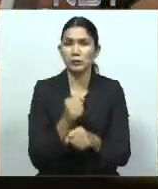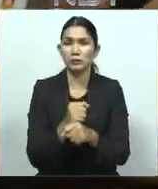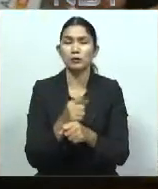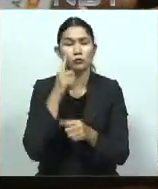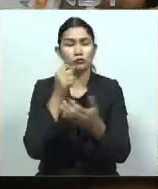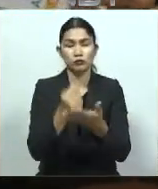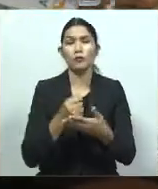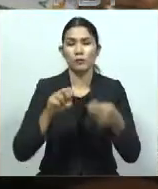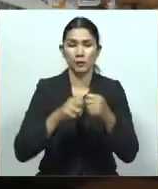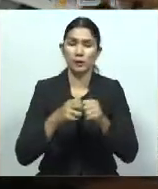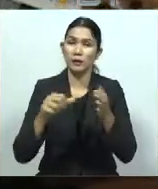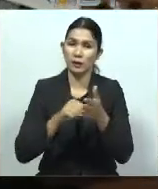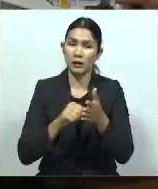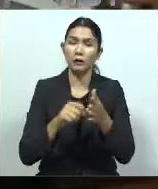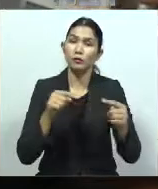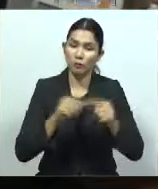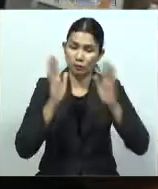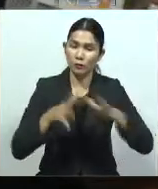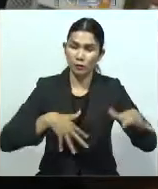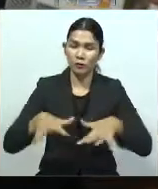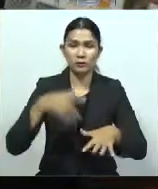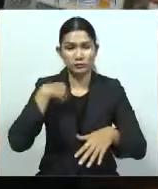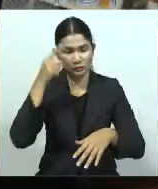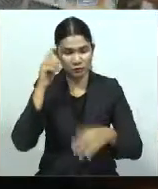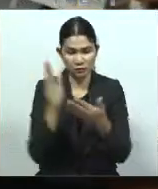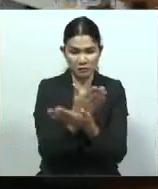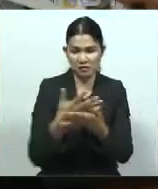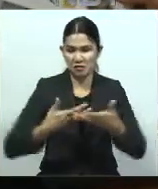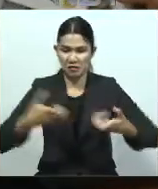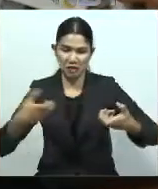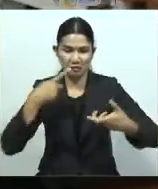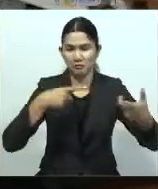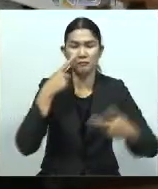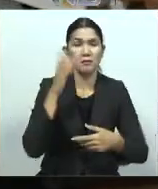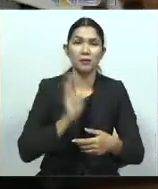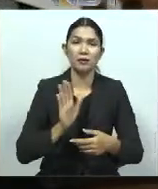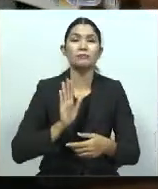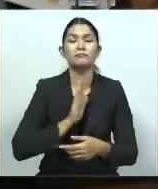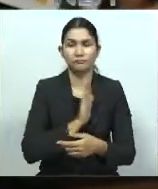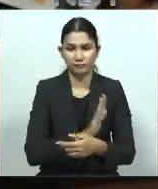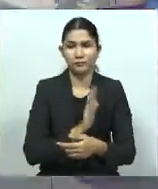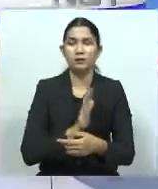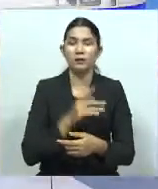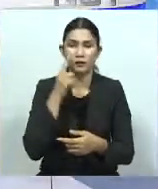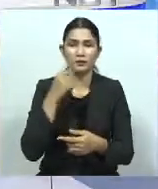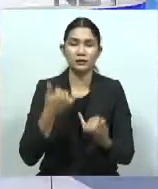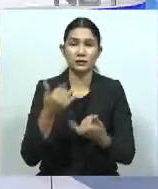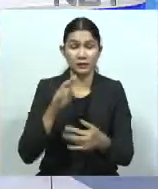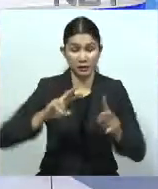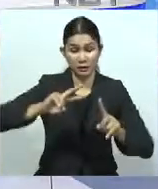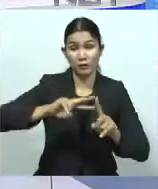อที่จะแก้ไขปัญหาให้กับประชาชนโดยไม่แบ่งฝ่ายนะครับ อ ันนี้เป็นความคิดเห็นของส.ส.พรรคอนาคตใหม่